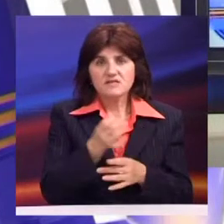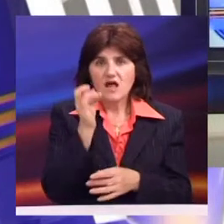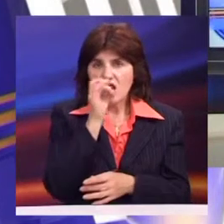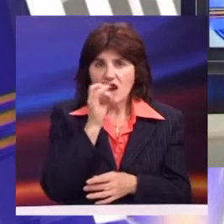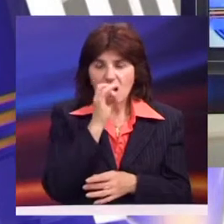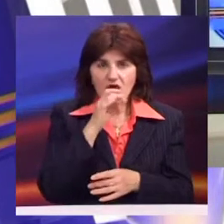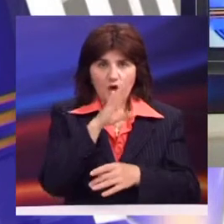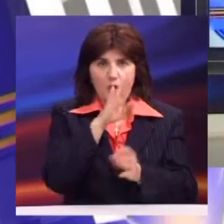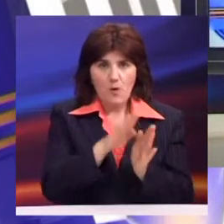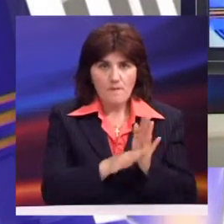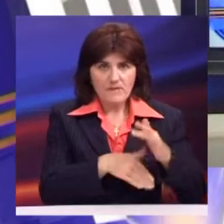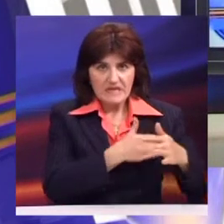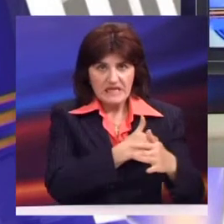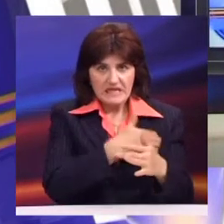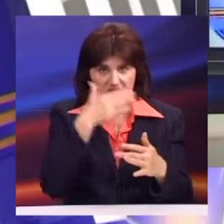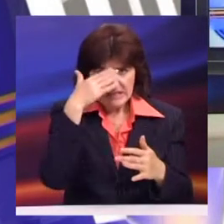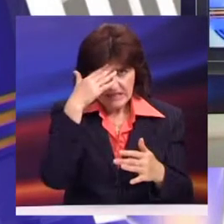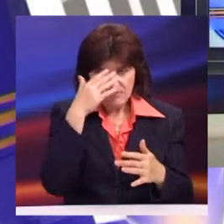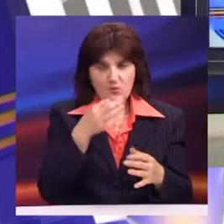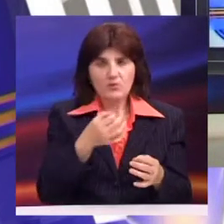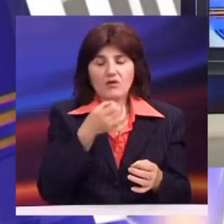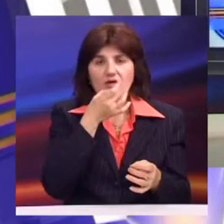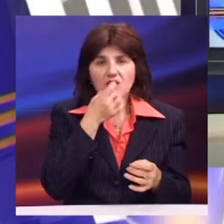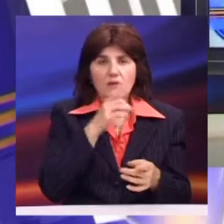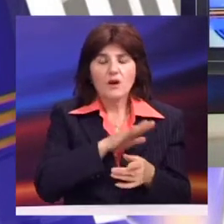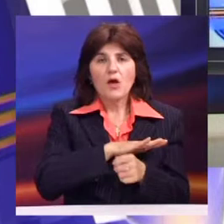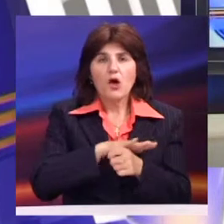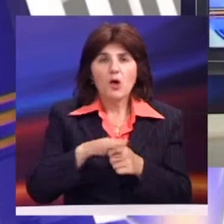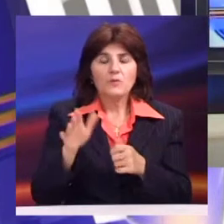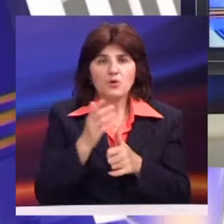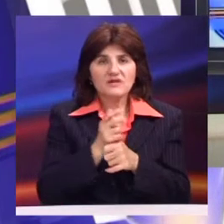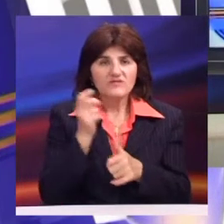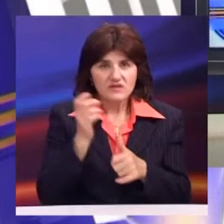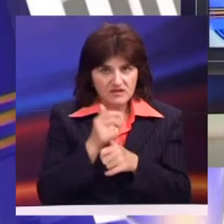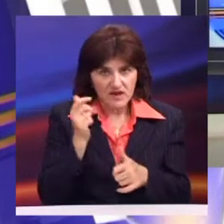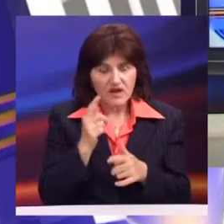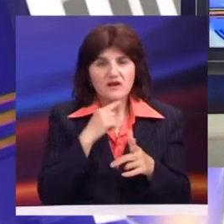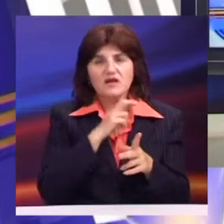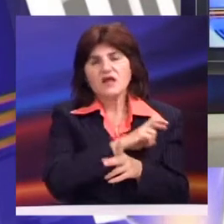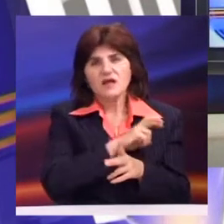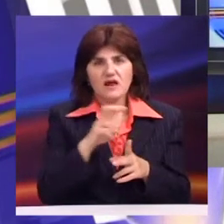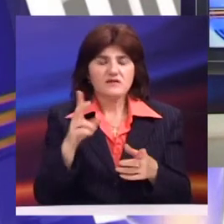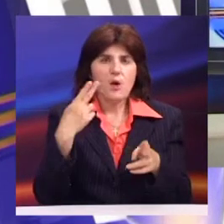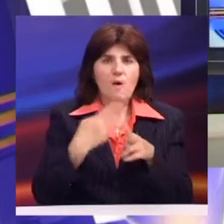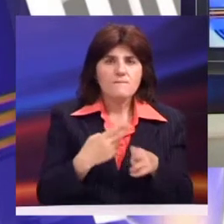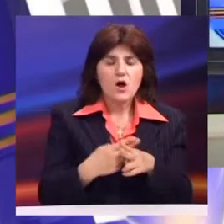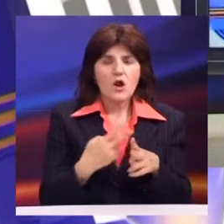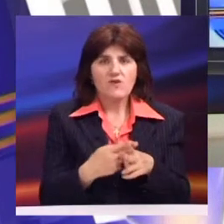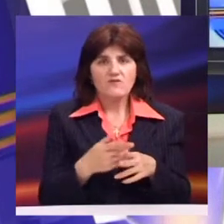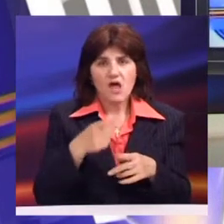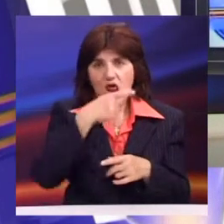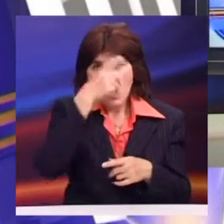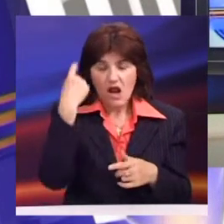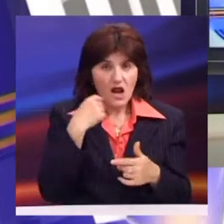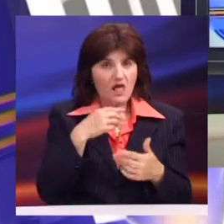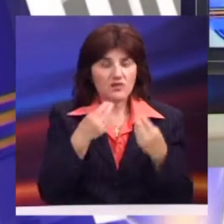terapije, lekova za obaranje temperature, tableta protiv dijareje i zatvora, a treba biti pripremljen i za razne bolove.